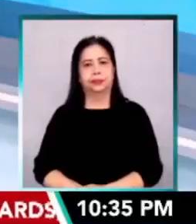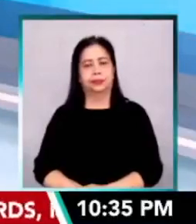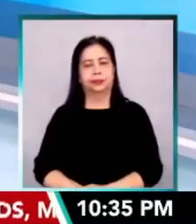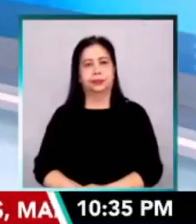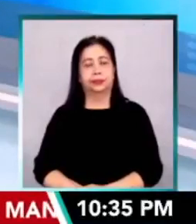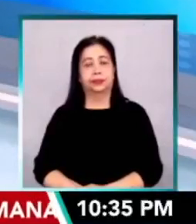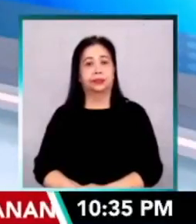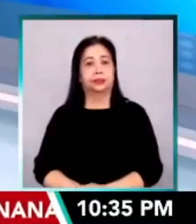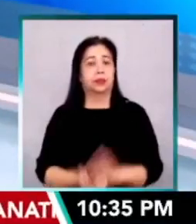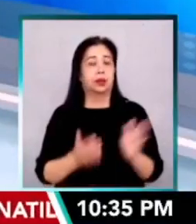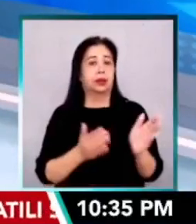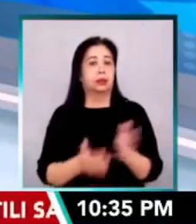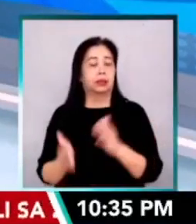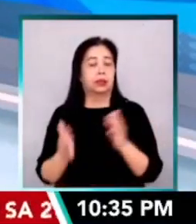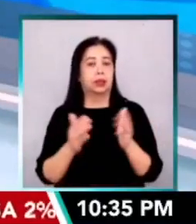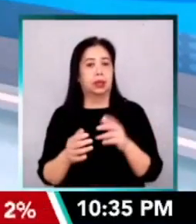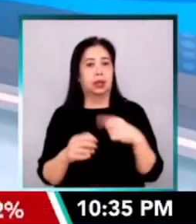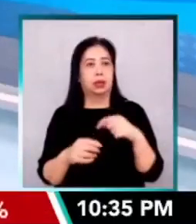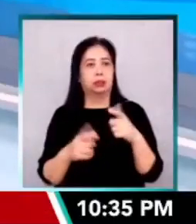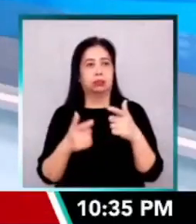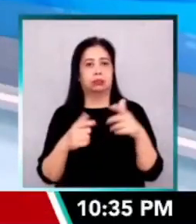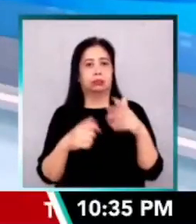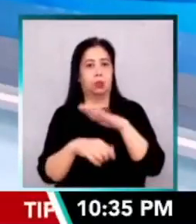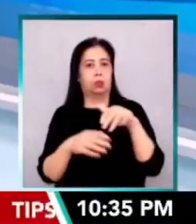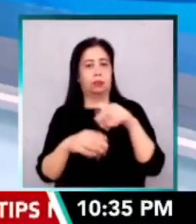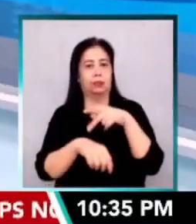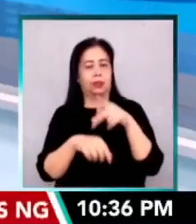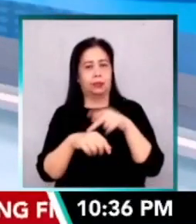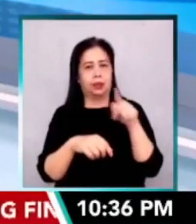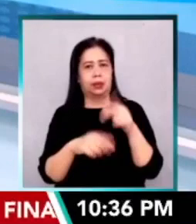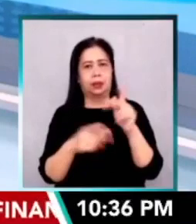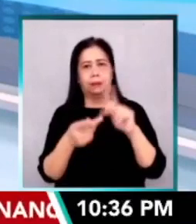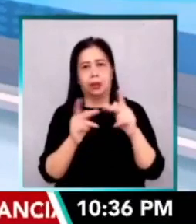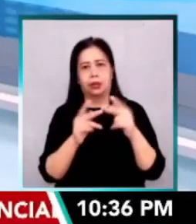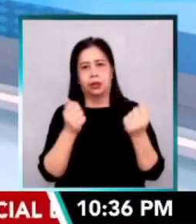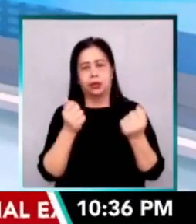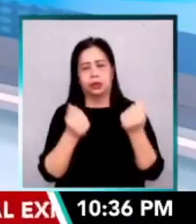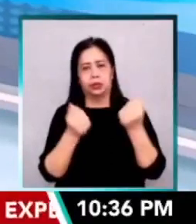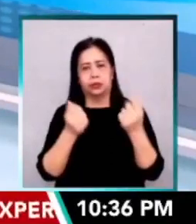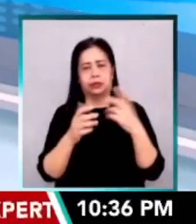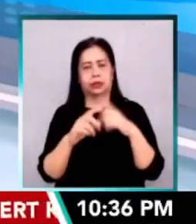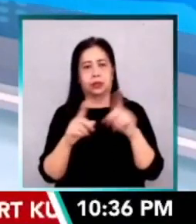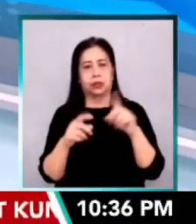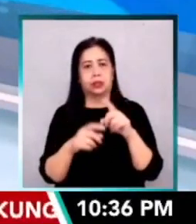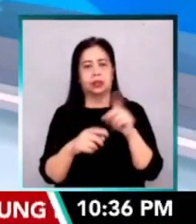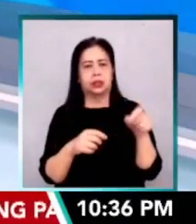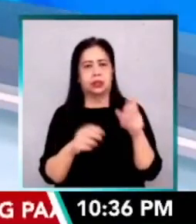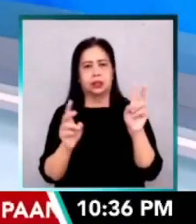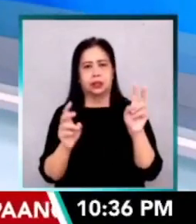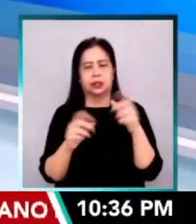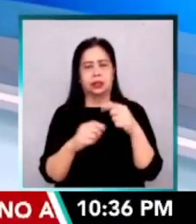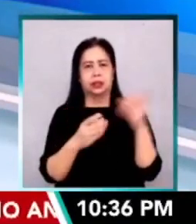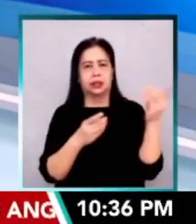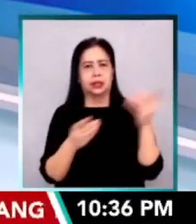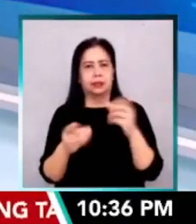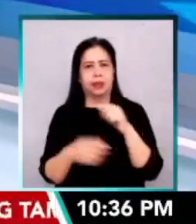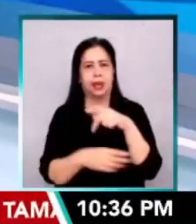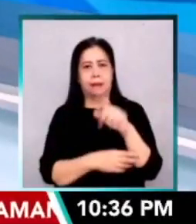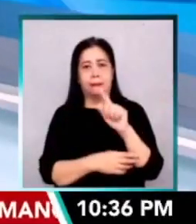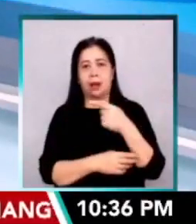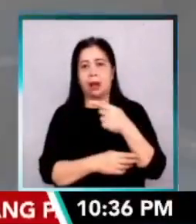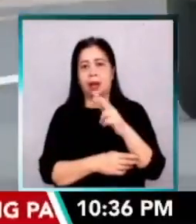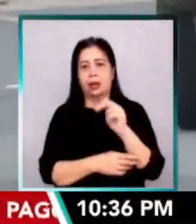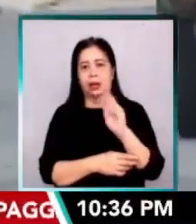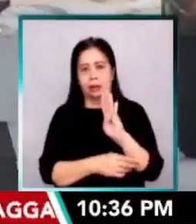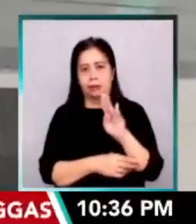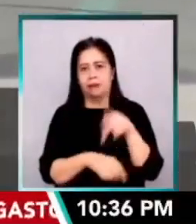Nagbabalak ng isang nationwide protest ang mga partner driver at delivery rider ng ride-hailing at delivery app na Grab Philippines.